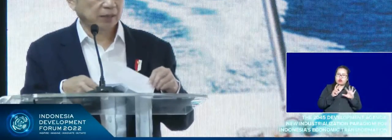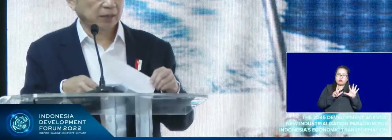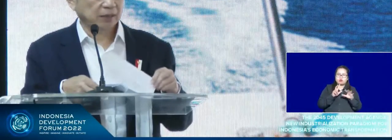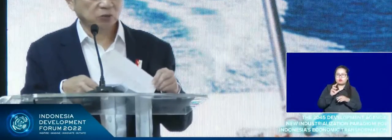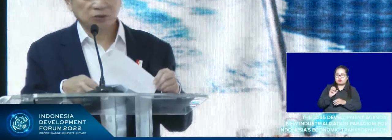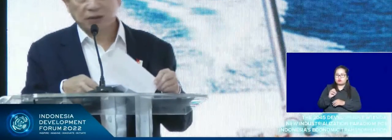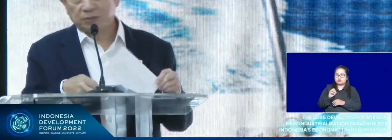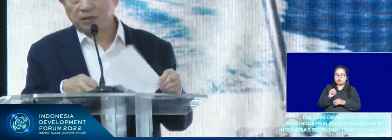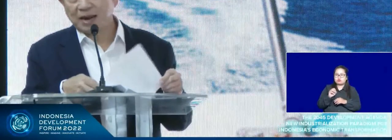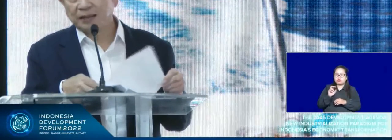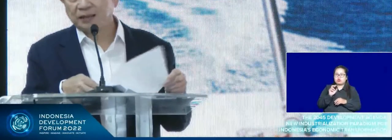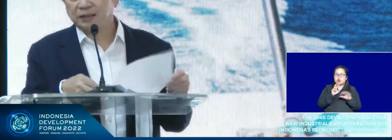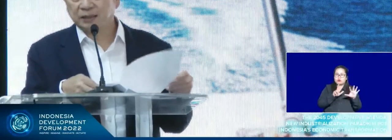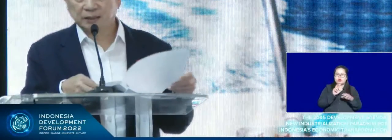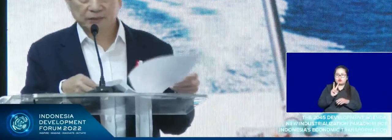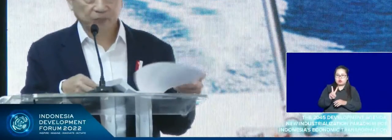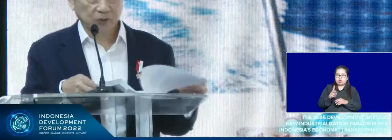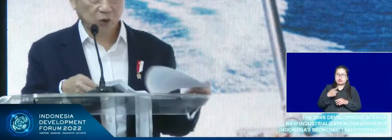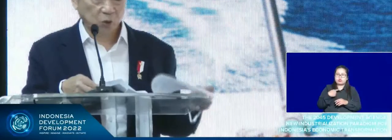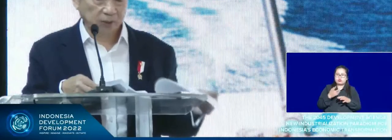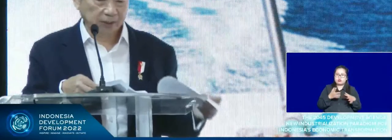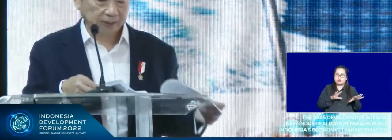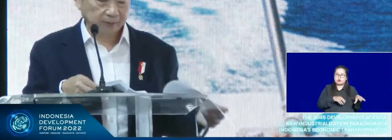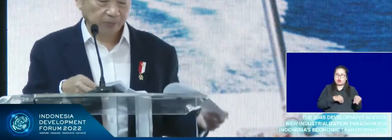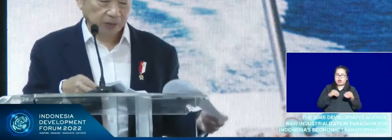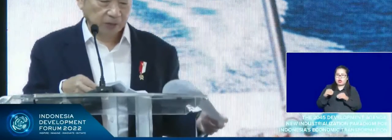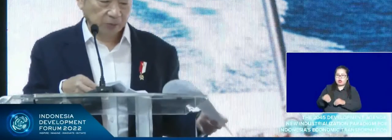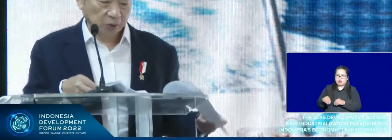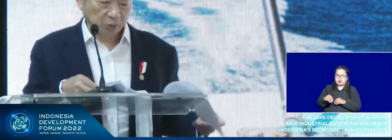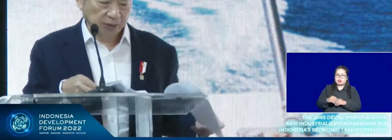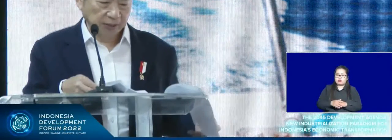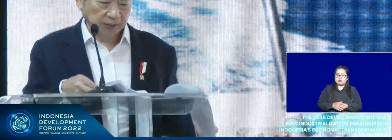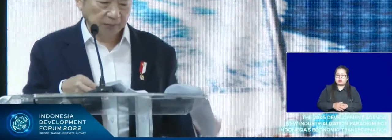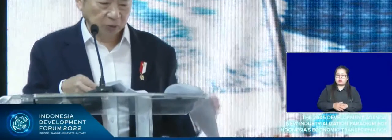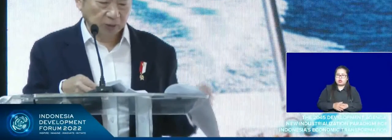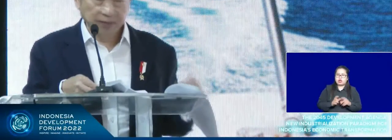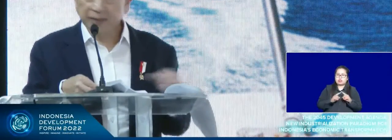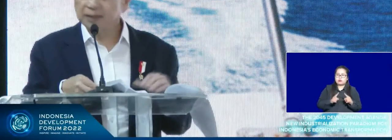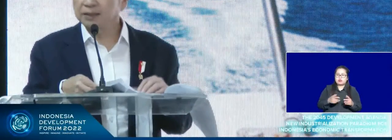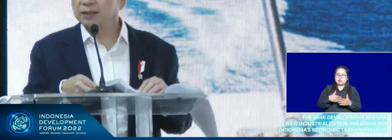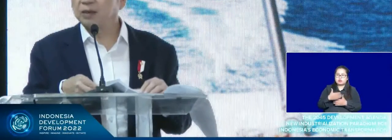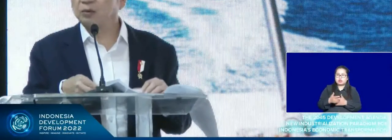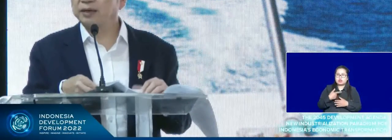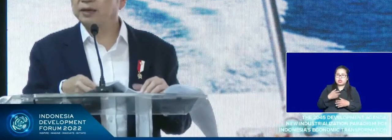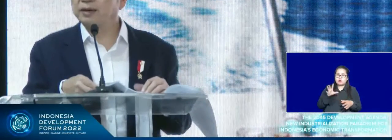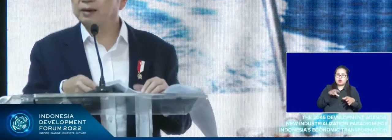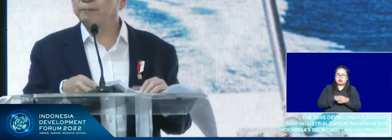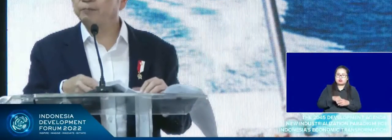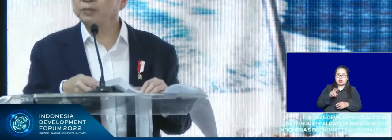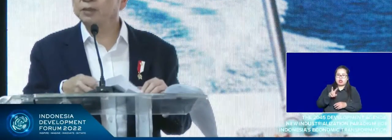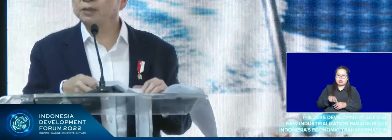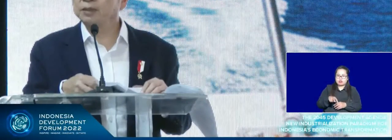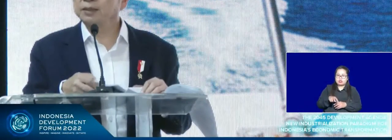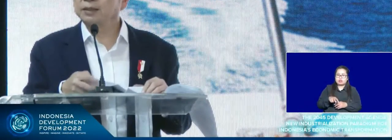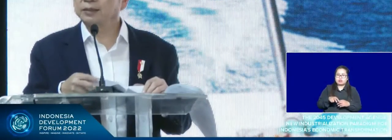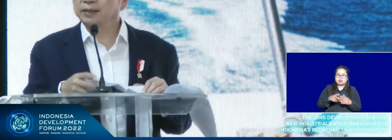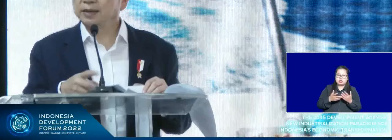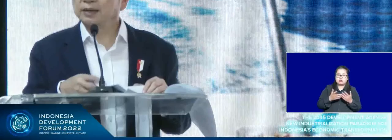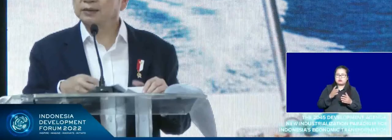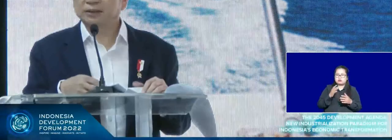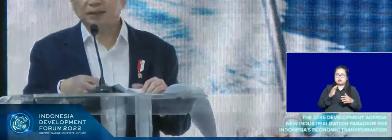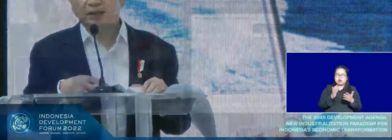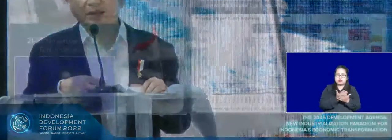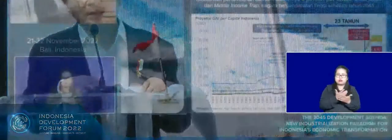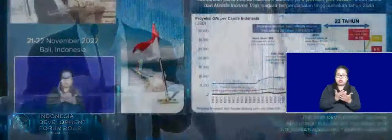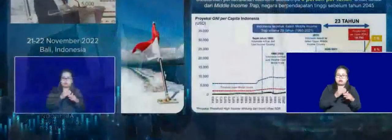82-83, kita sudah beralih dari power. Tapi kemudian kita masuk lagi ke lower income